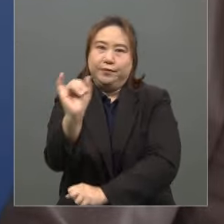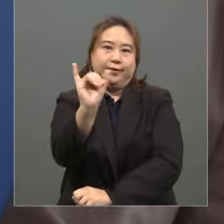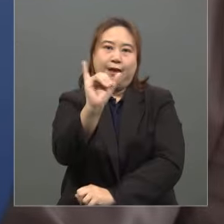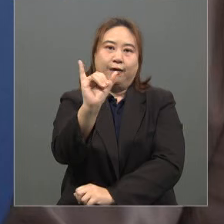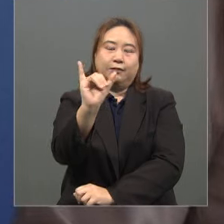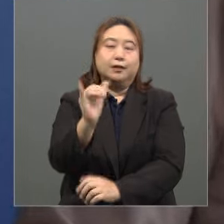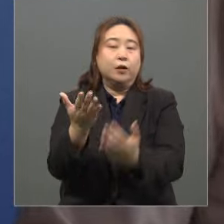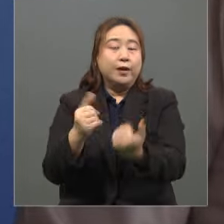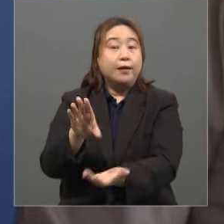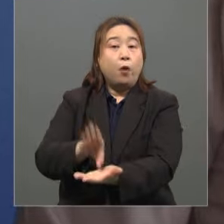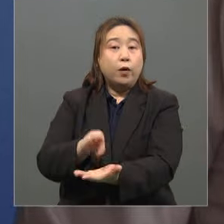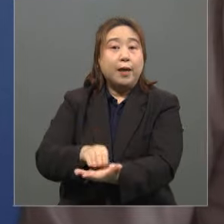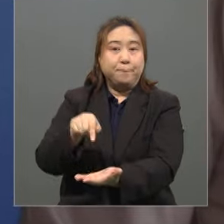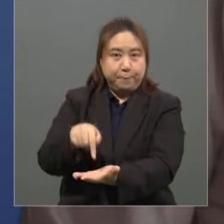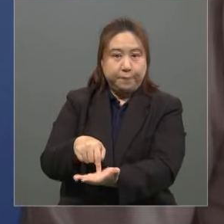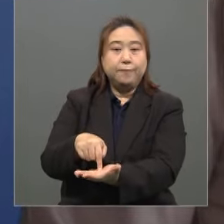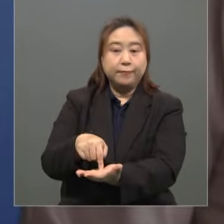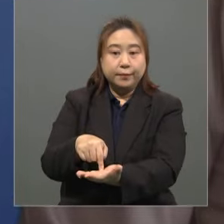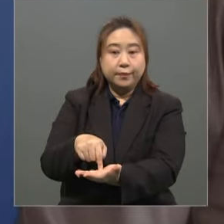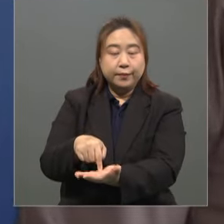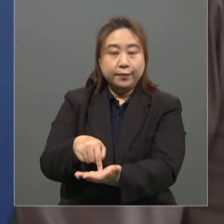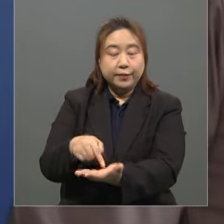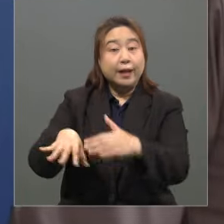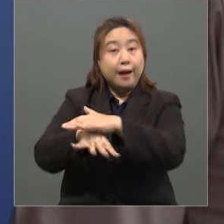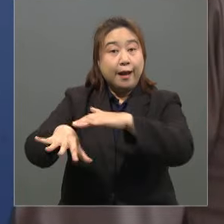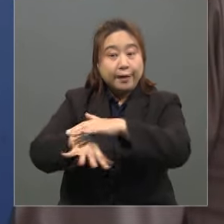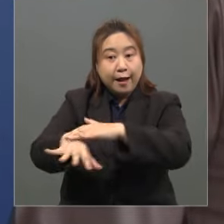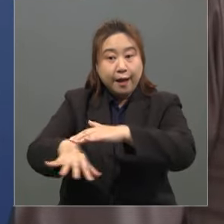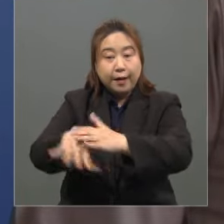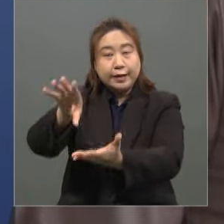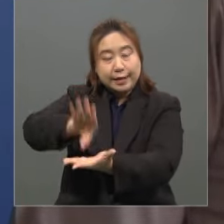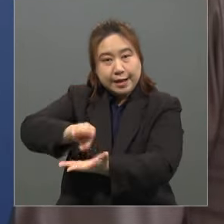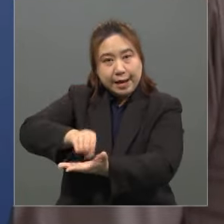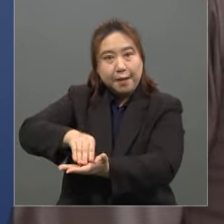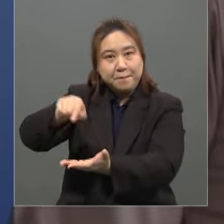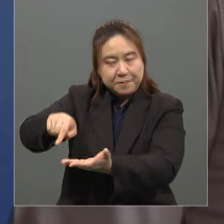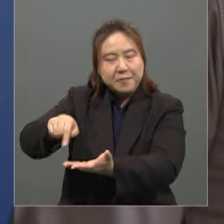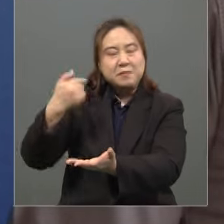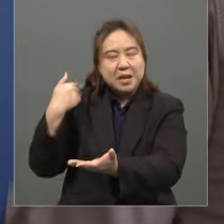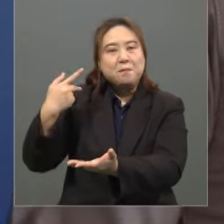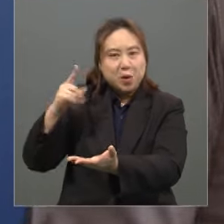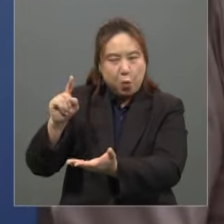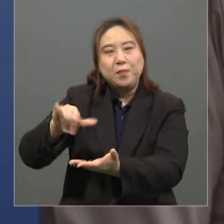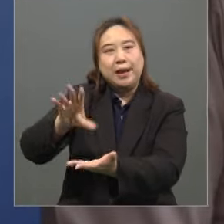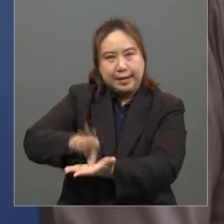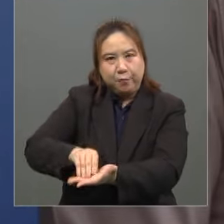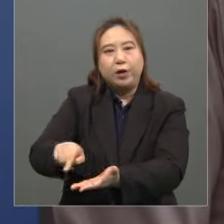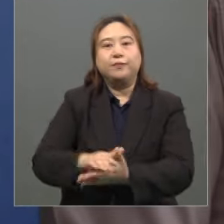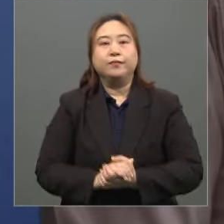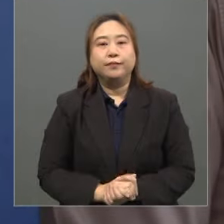การที่จะเก็บข้อมูลหรือหลักฐานต่างๆที่อาจจะเป็นประโยชน์ต่อคดีด้วยน